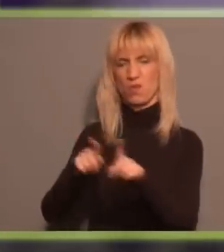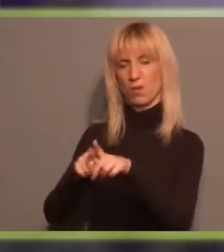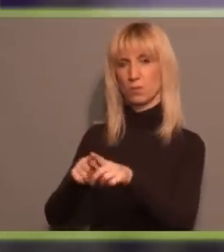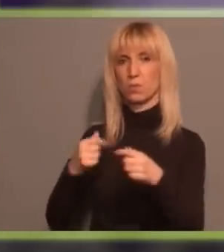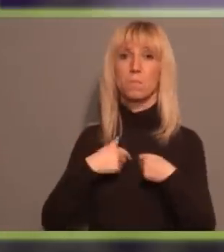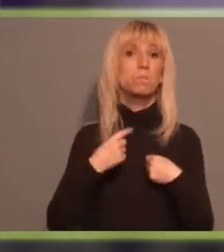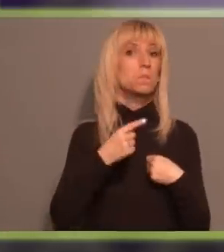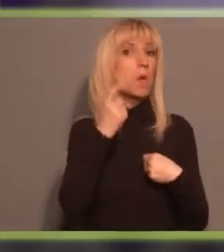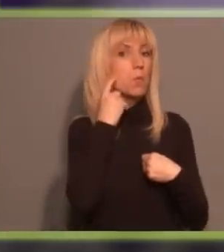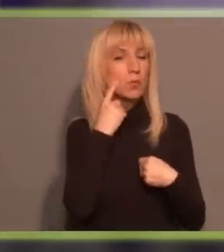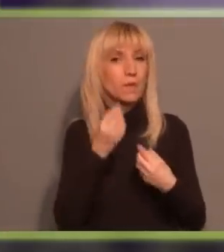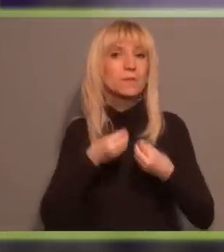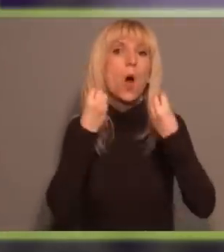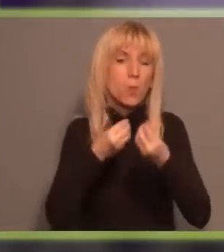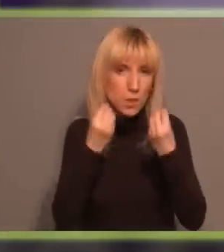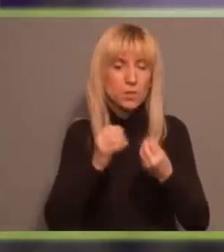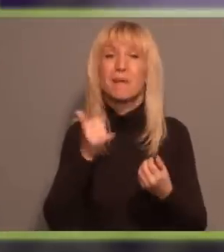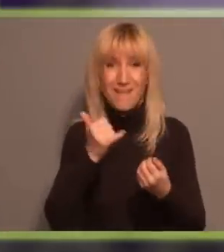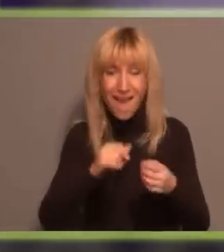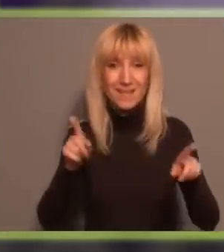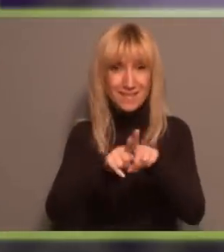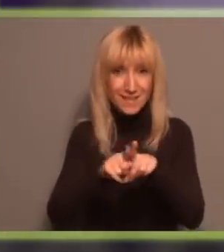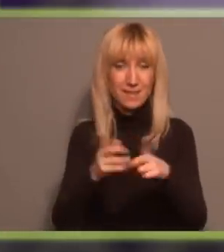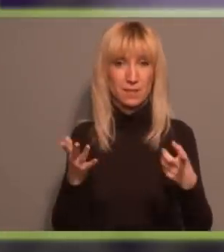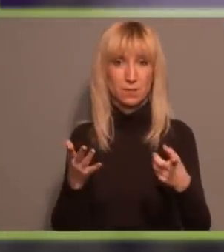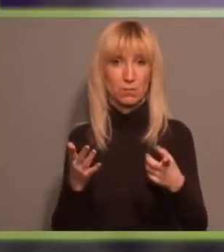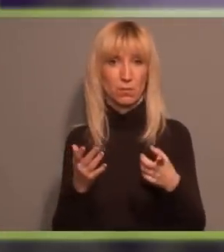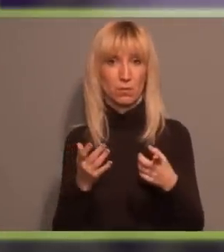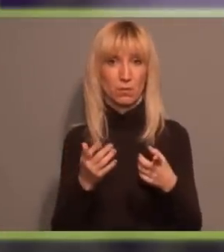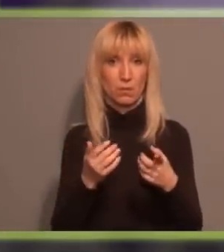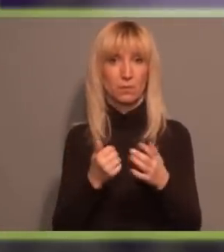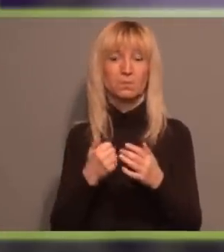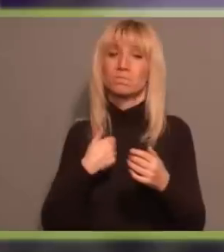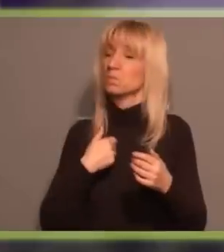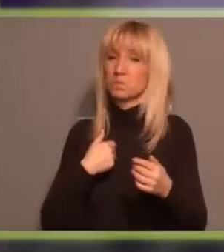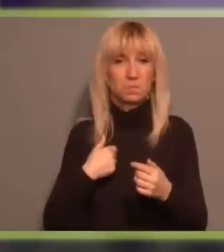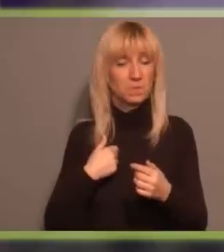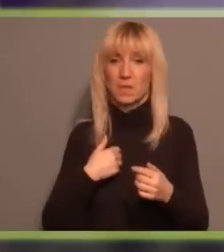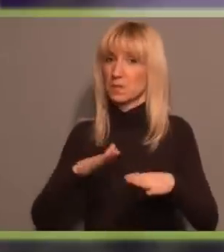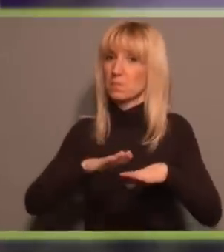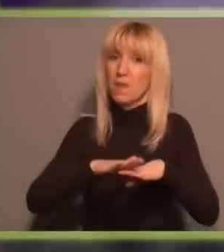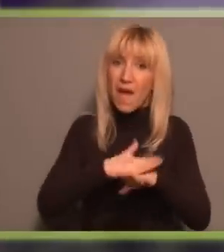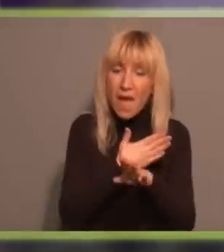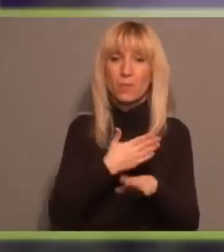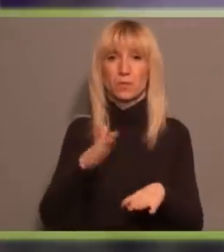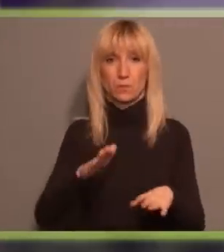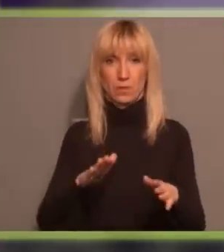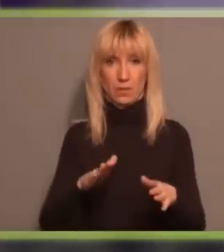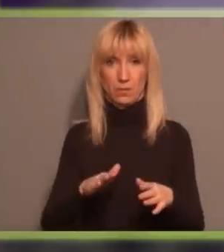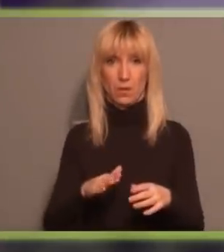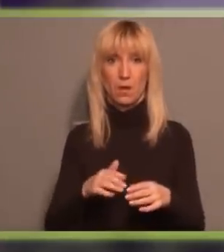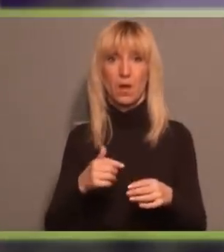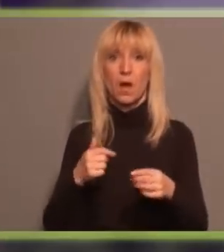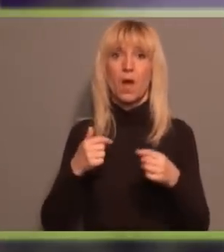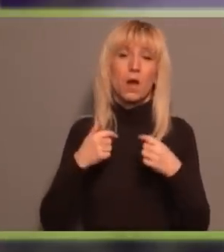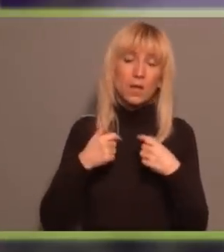jesi isto, ja pokušavam to, kako, jesam emotivno dete, ali pokušavam